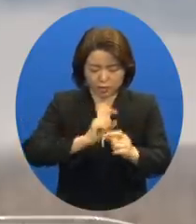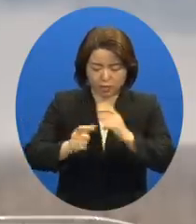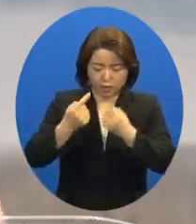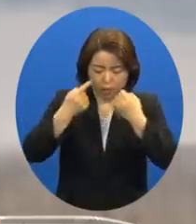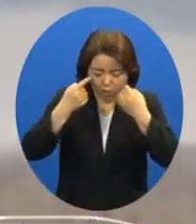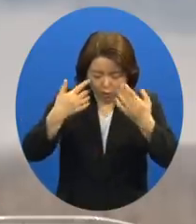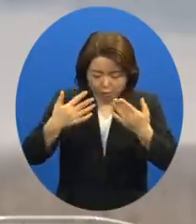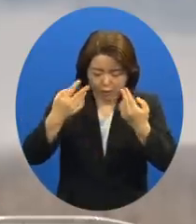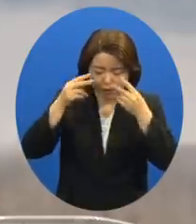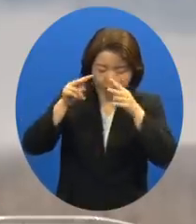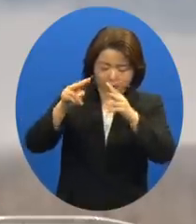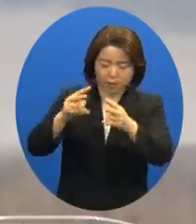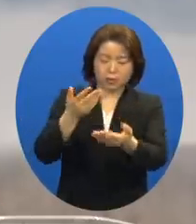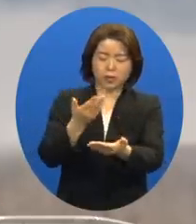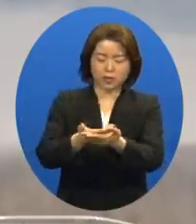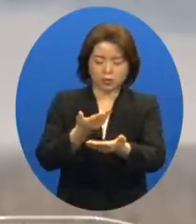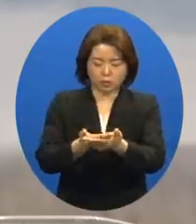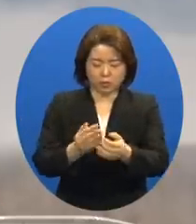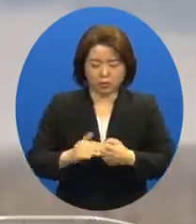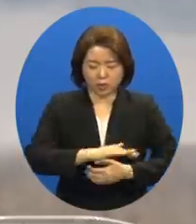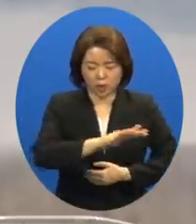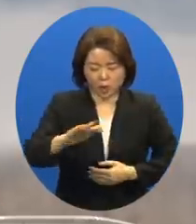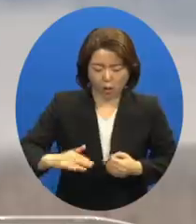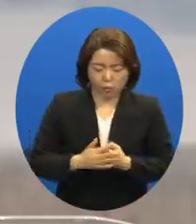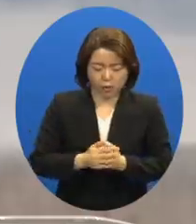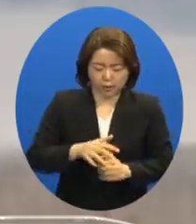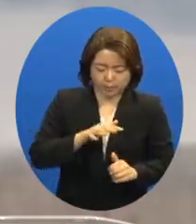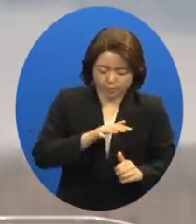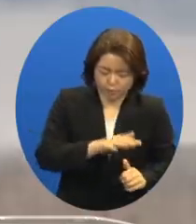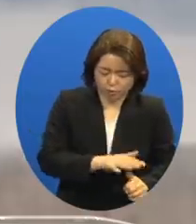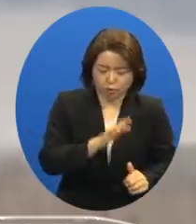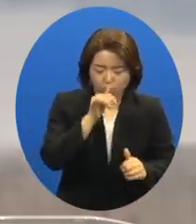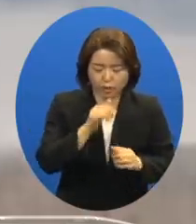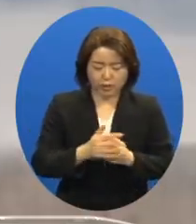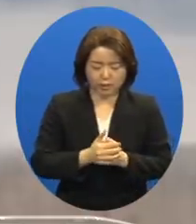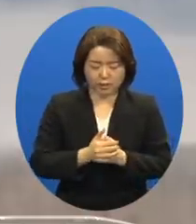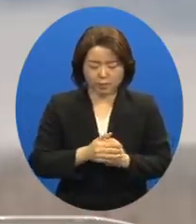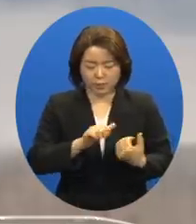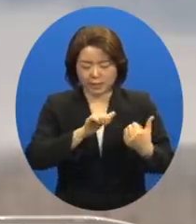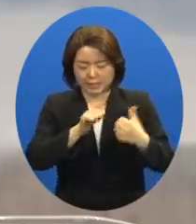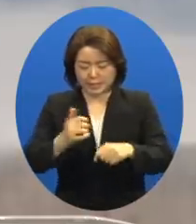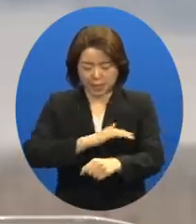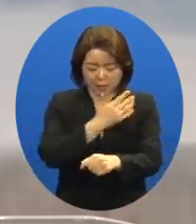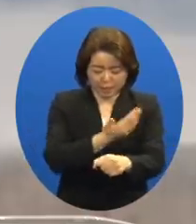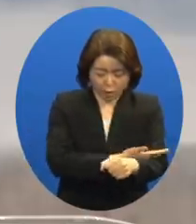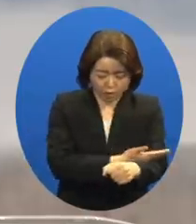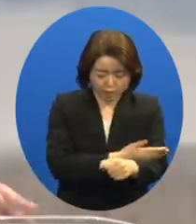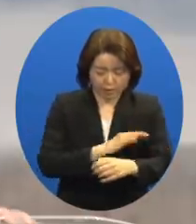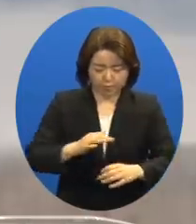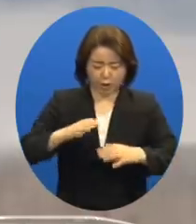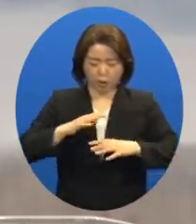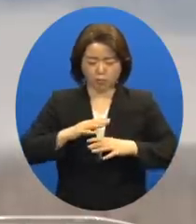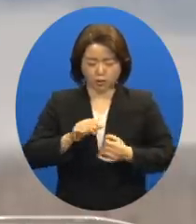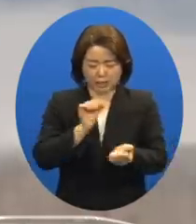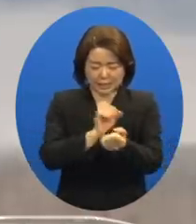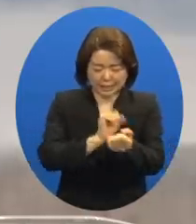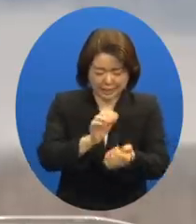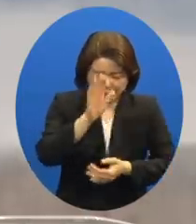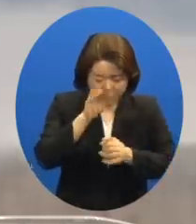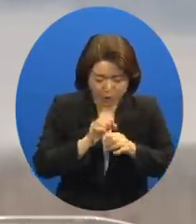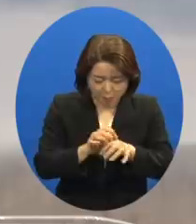분명하게 바라보게 해 주옵소서. 우리를 짓누르고 있는 사망의 권세, 무서운 전염병의